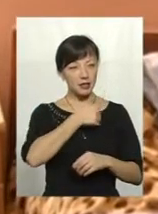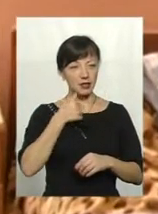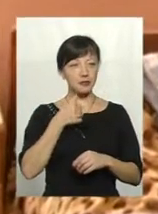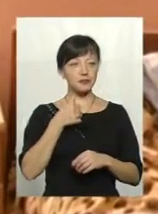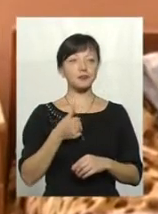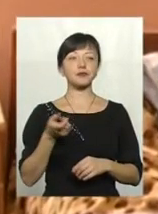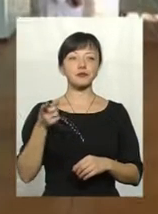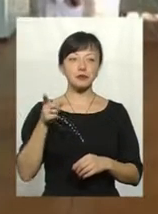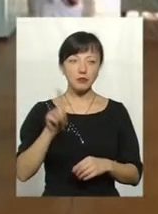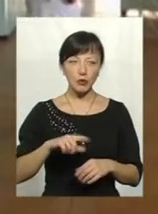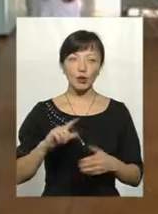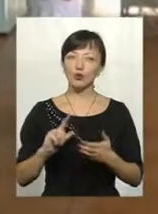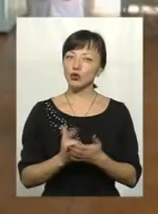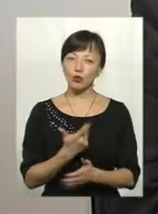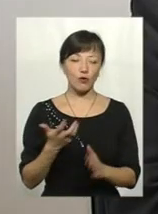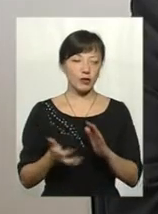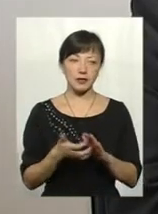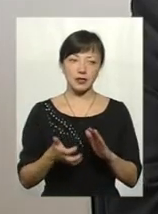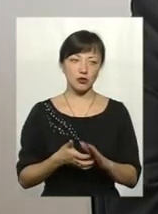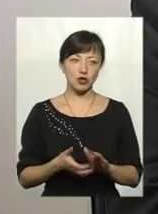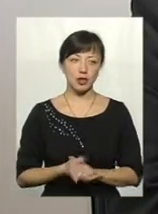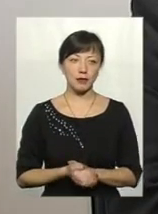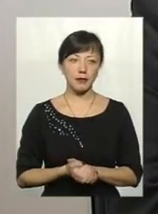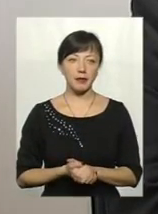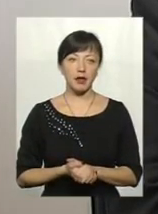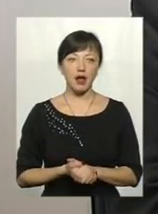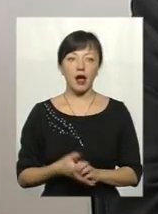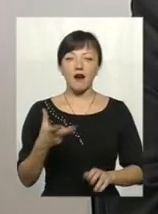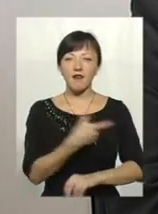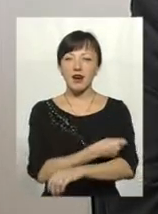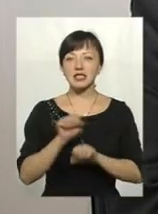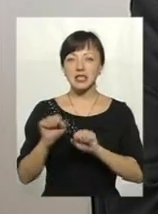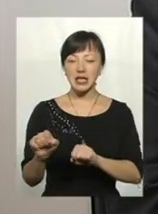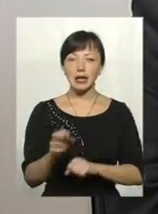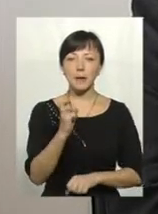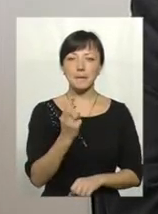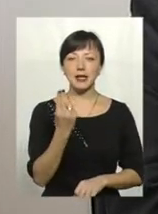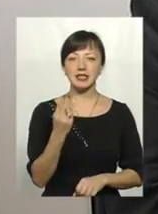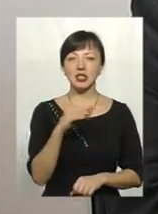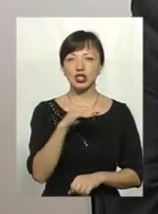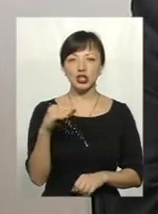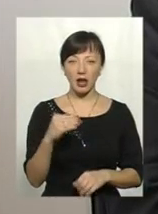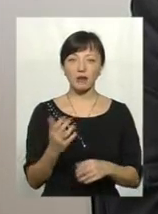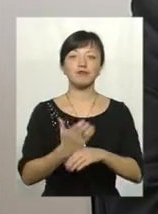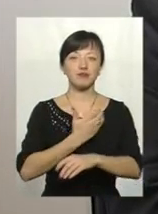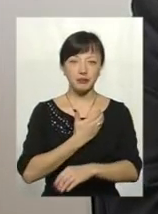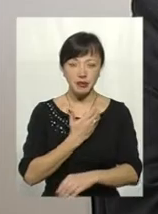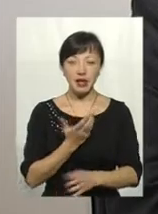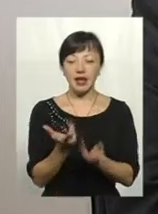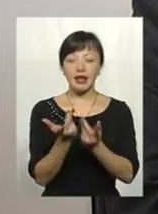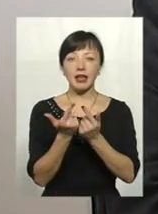року. Тому її знову не вистачає. Вакцина БЦЖ поступила в нас по заявці 2015 року в